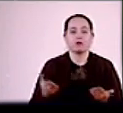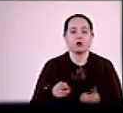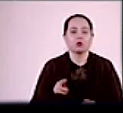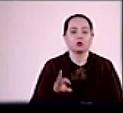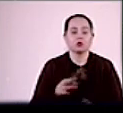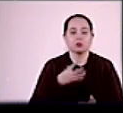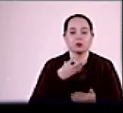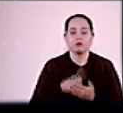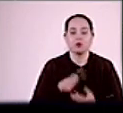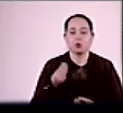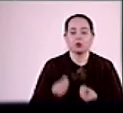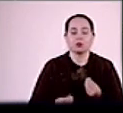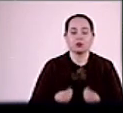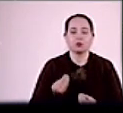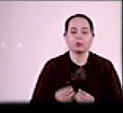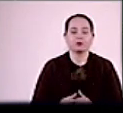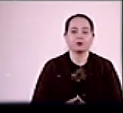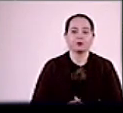какую-то свою игру.